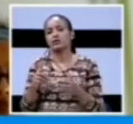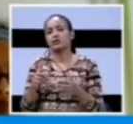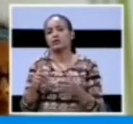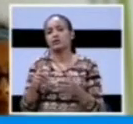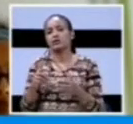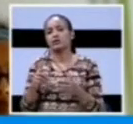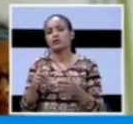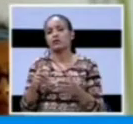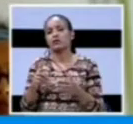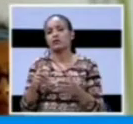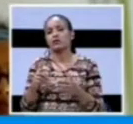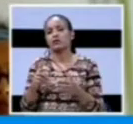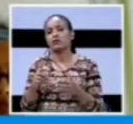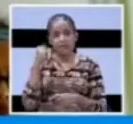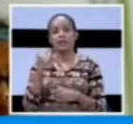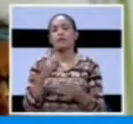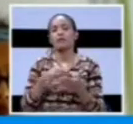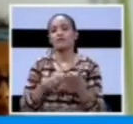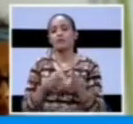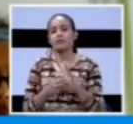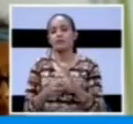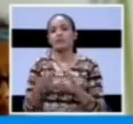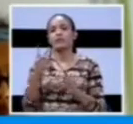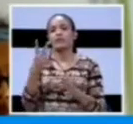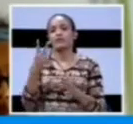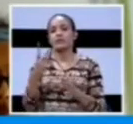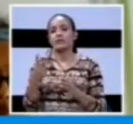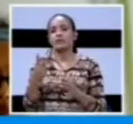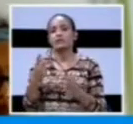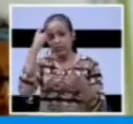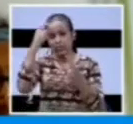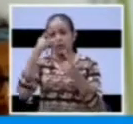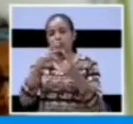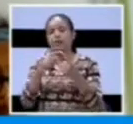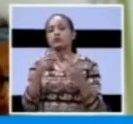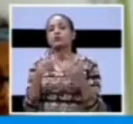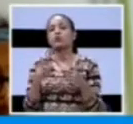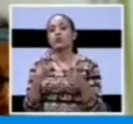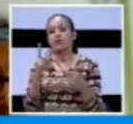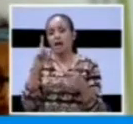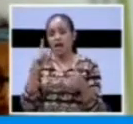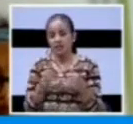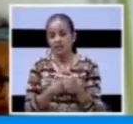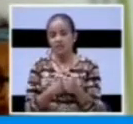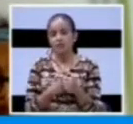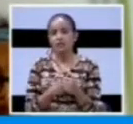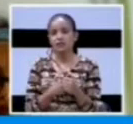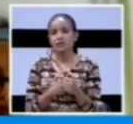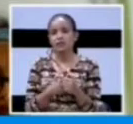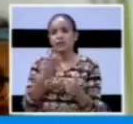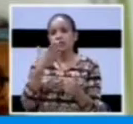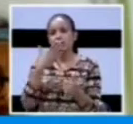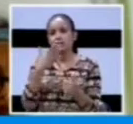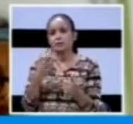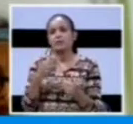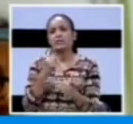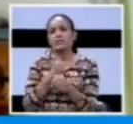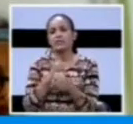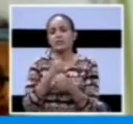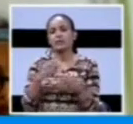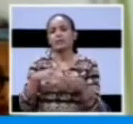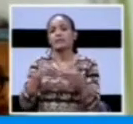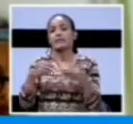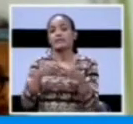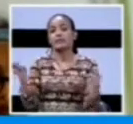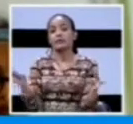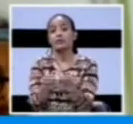እዩ። ስለዚ እተን ክልተ ታርጌት ዝኾና እንታይ እየን? ሓንቲ ኣብታ ኣፅቢቕና ነጥፈላ ዘለና ገንዘብ